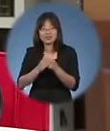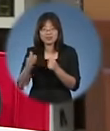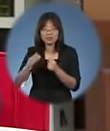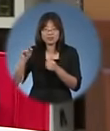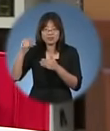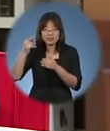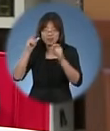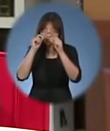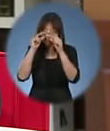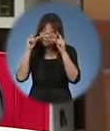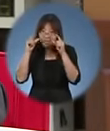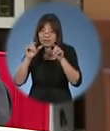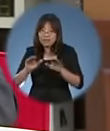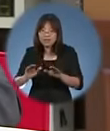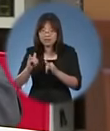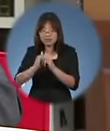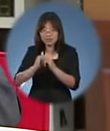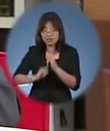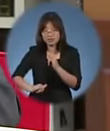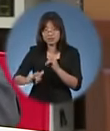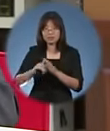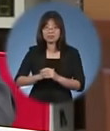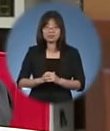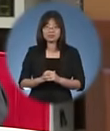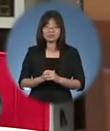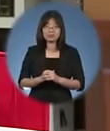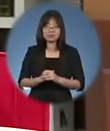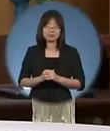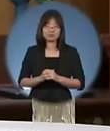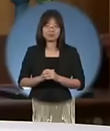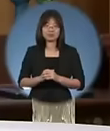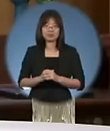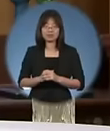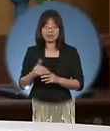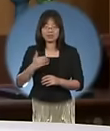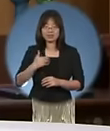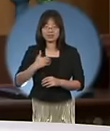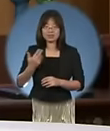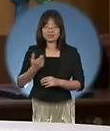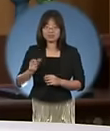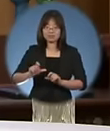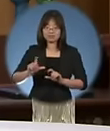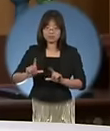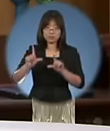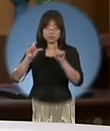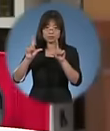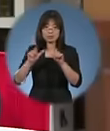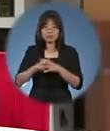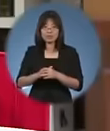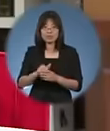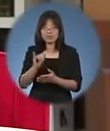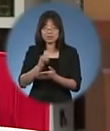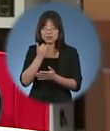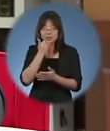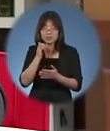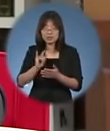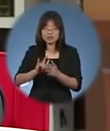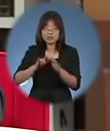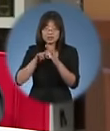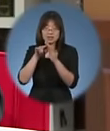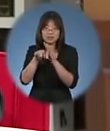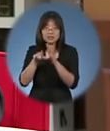다음에 눈을 뜨게 된 것이 역사예요. 그렇죠. 역사. 제가 75년도에 독일을 갈 때만